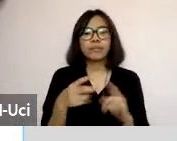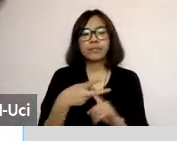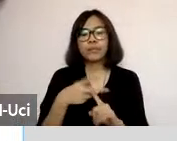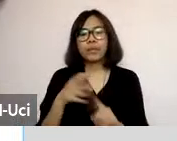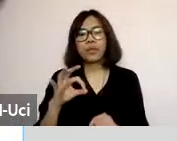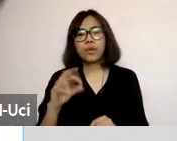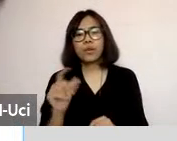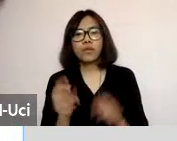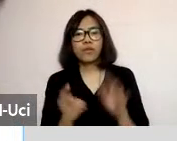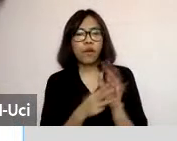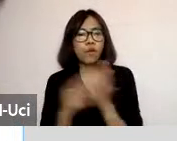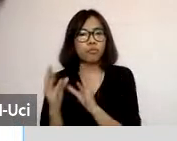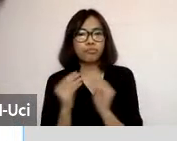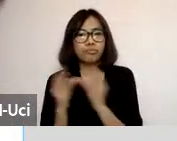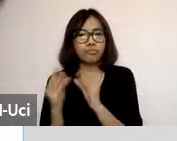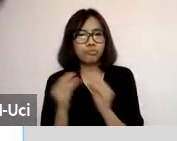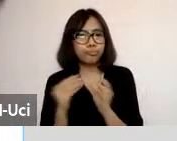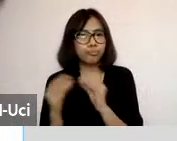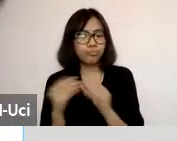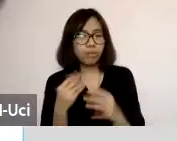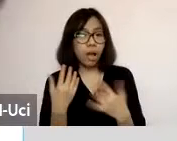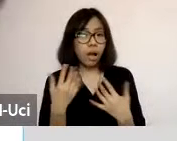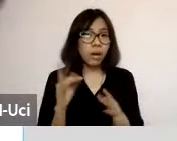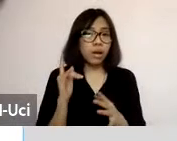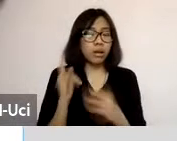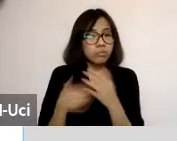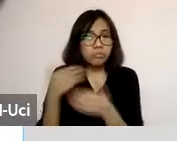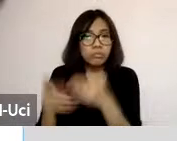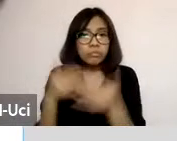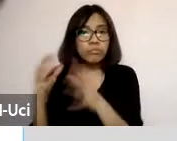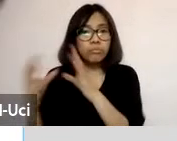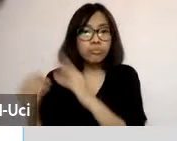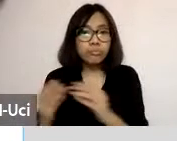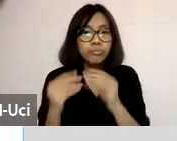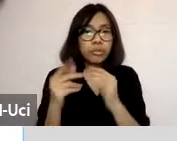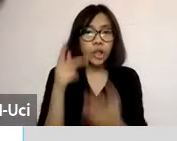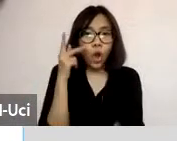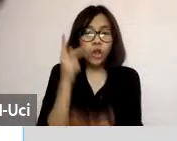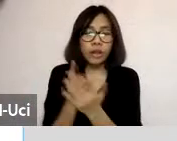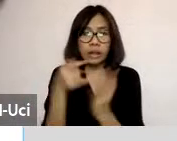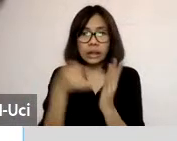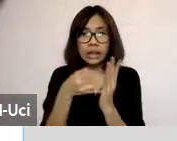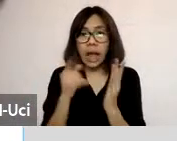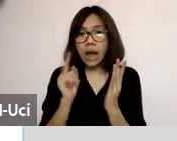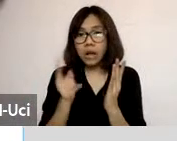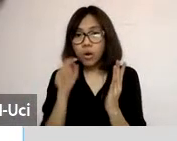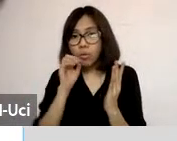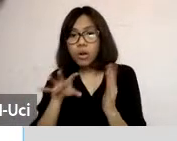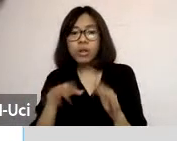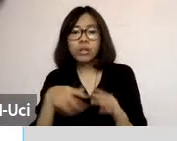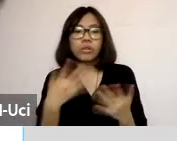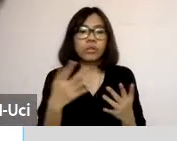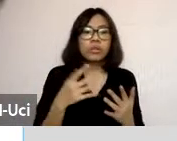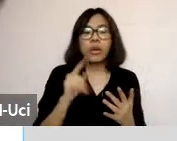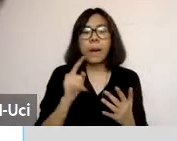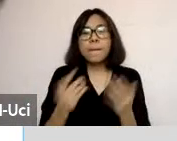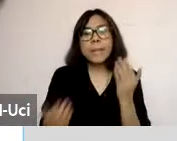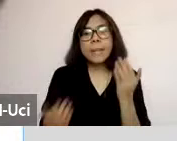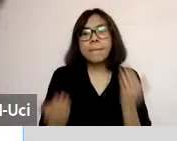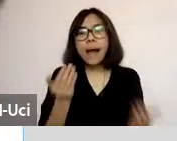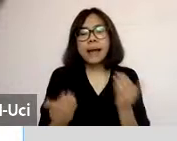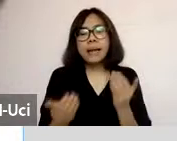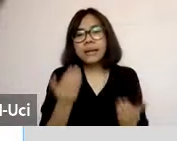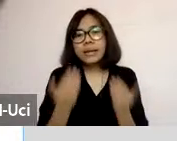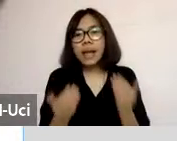Apakah kemudian dimension dalam apa namanya eh dalam kontrak tersebut ataukah tidak dan soal kepatuhan hukum lain ini berkaitan